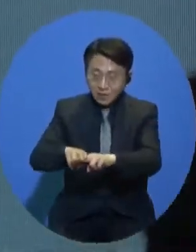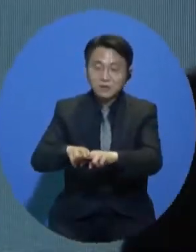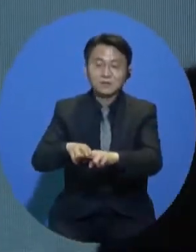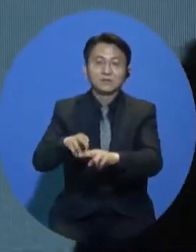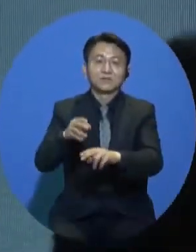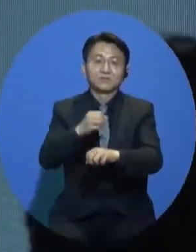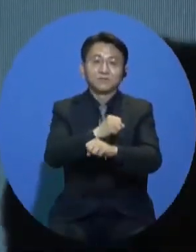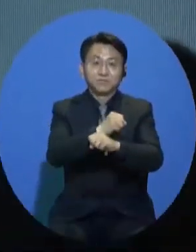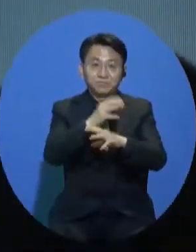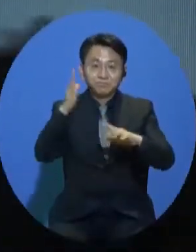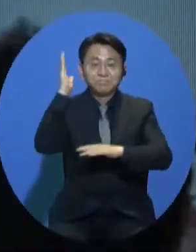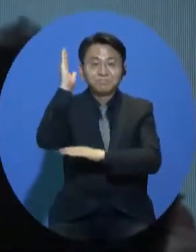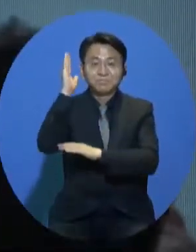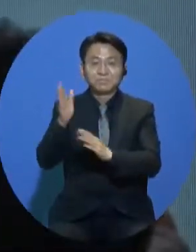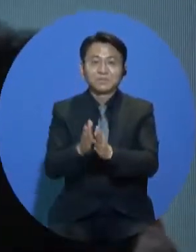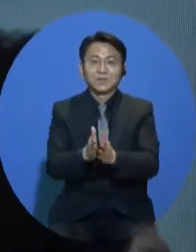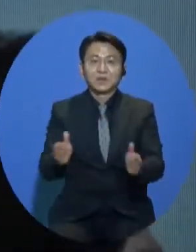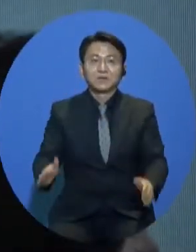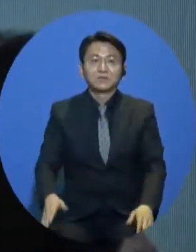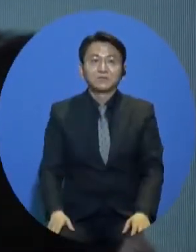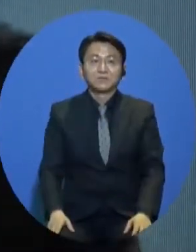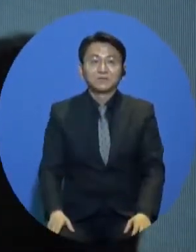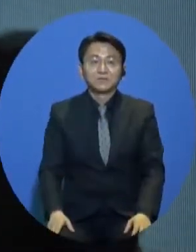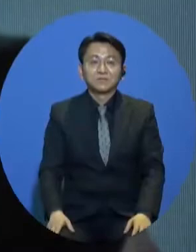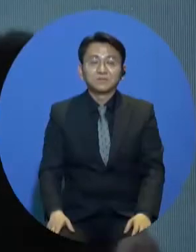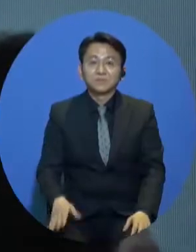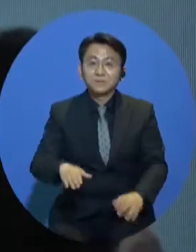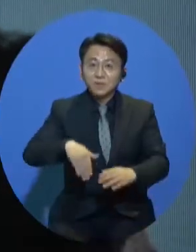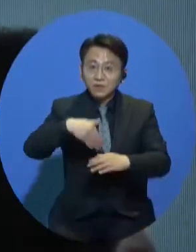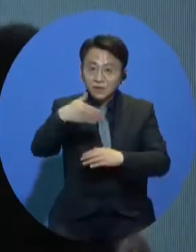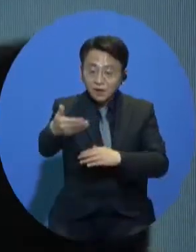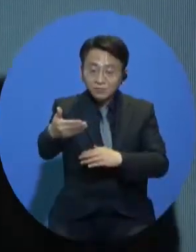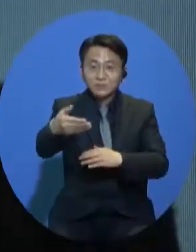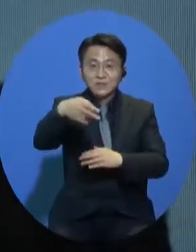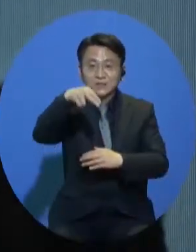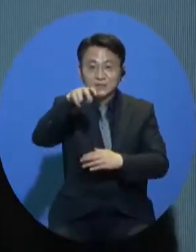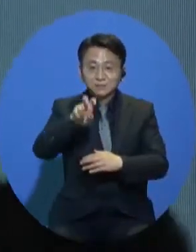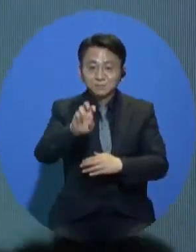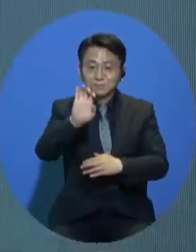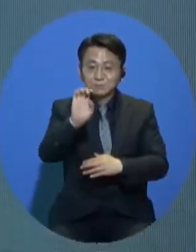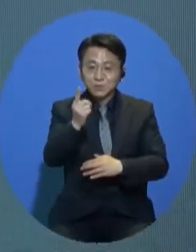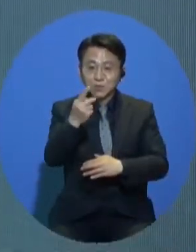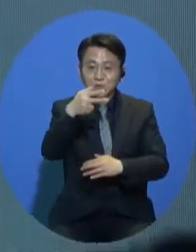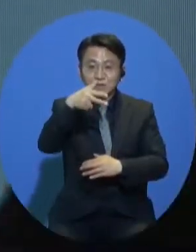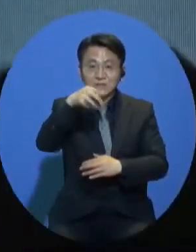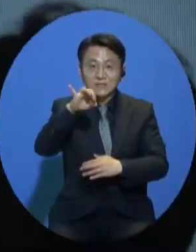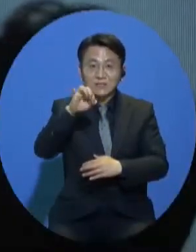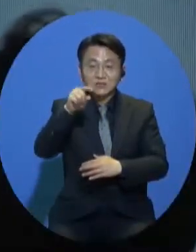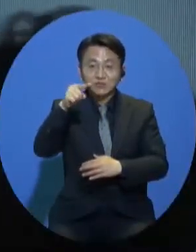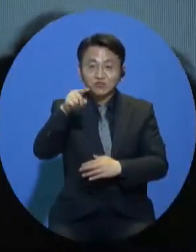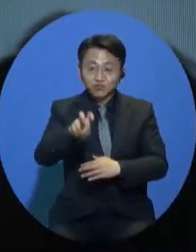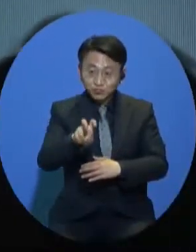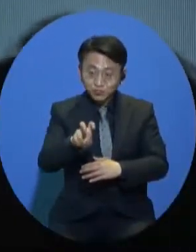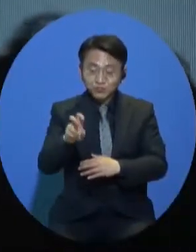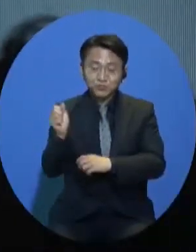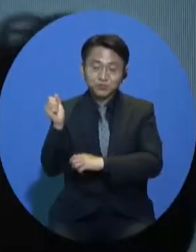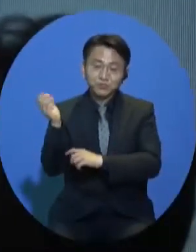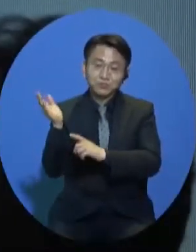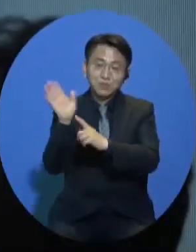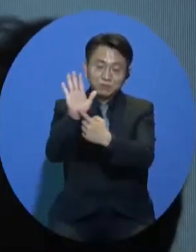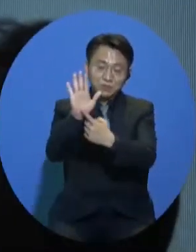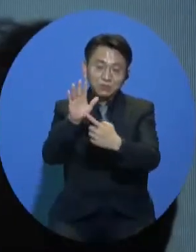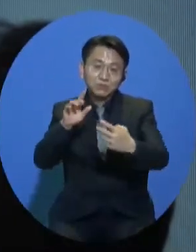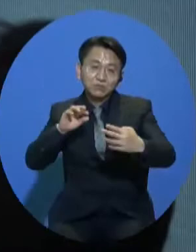기조 세션 이어가겠습니다. 그리고 기조 세션 후에는 심포지엄을 통해서 좀 더 열린 마음으로 여러분의 의견을 받아서